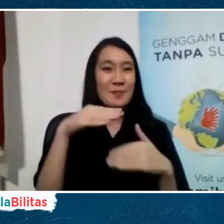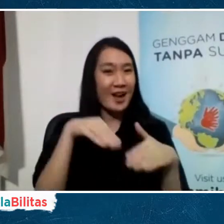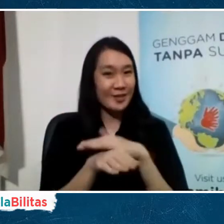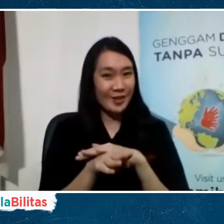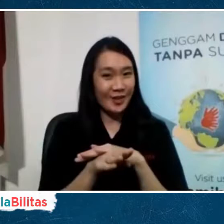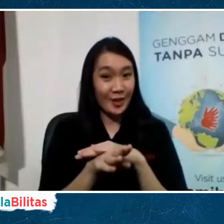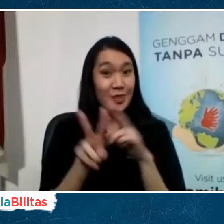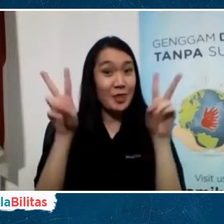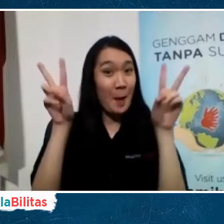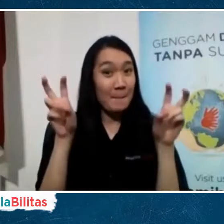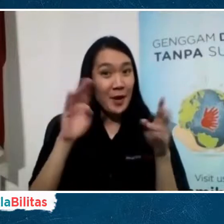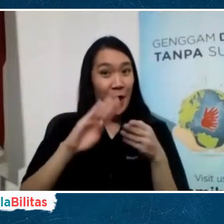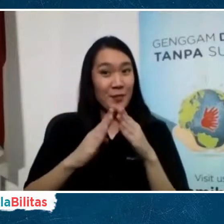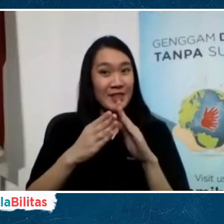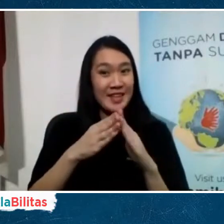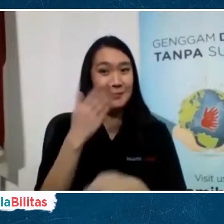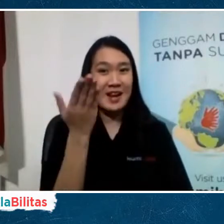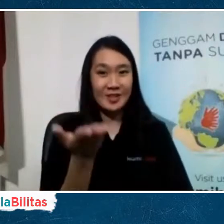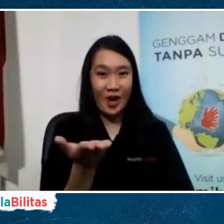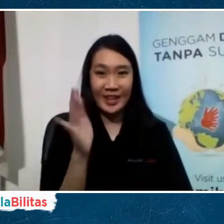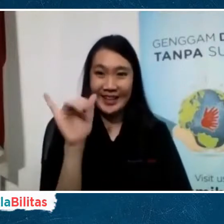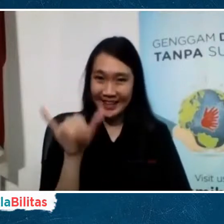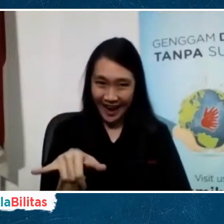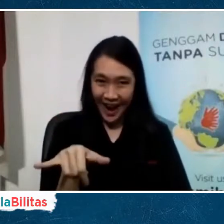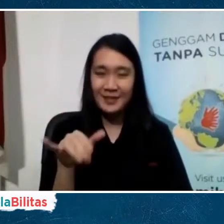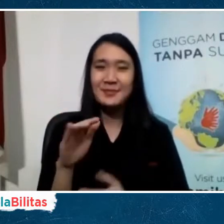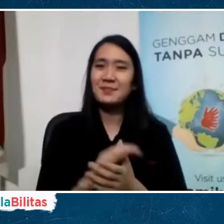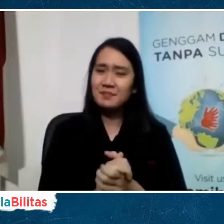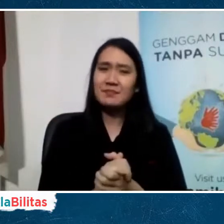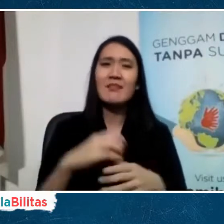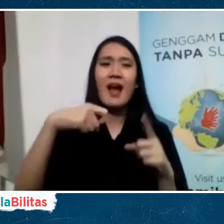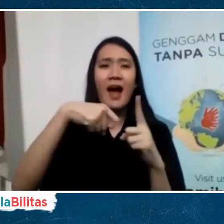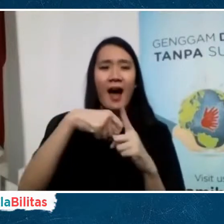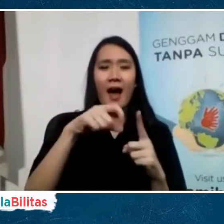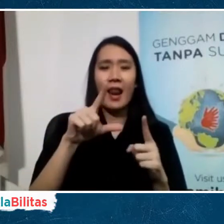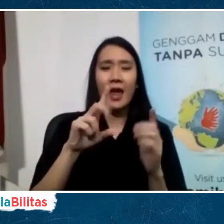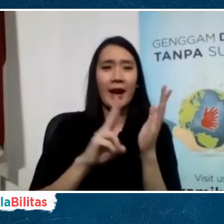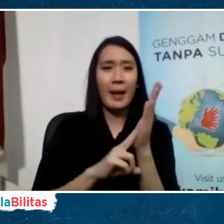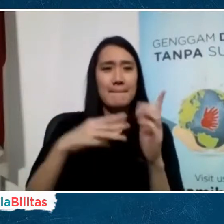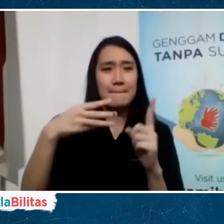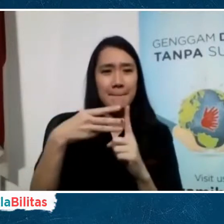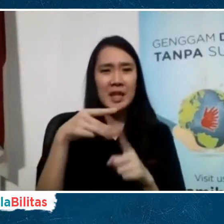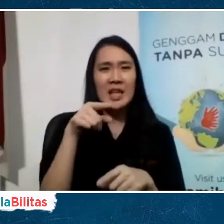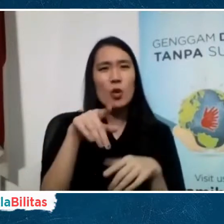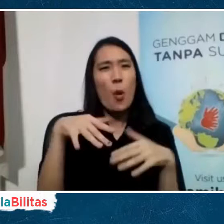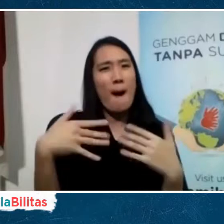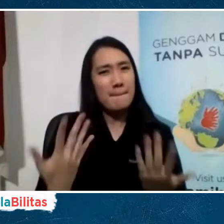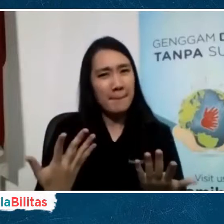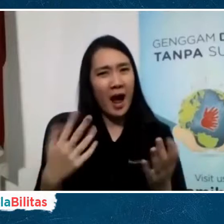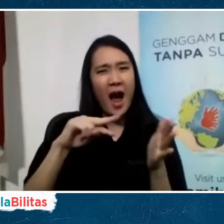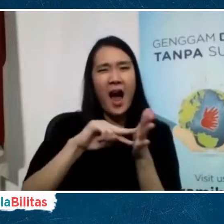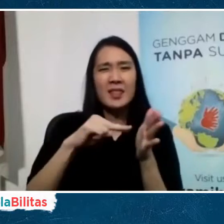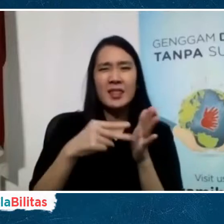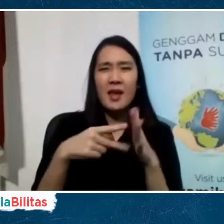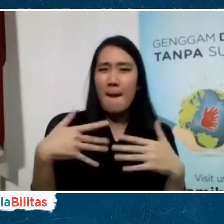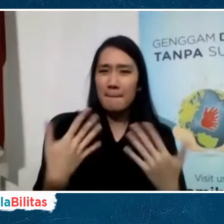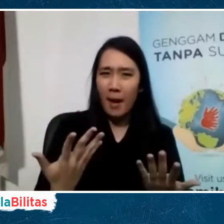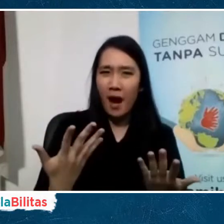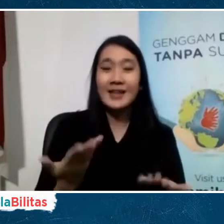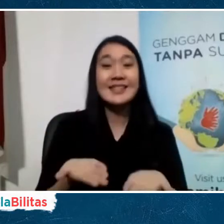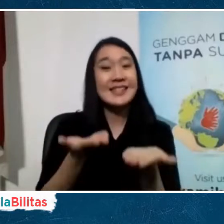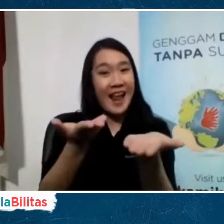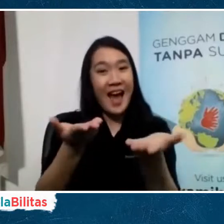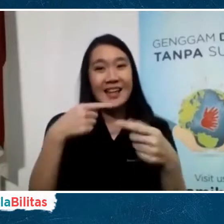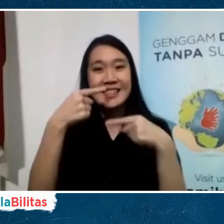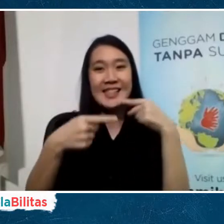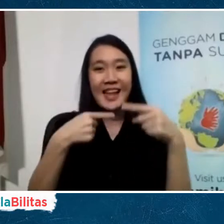Baik, kita masuk ke topik komunitas Mas Doni ya. Ya. KLNB itu apa sih Mas?